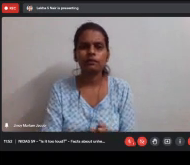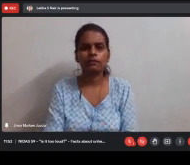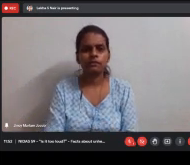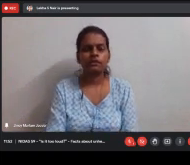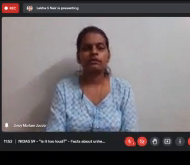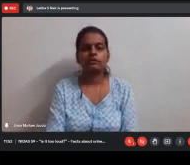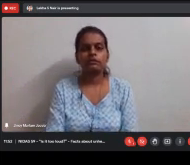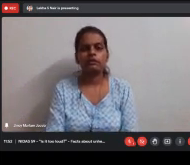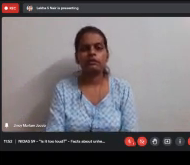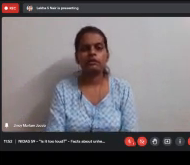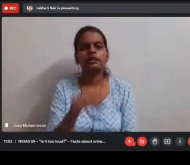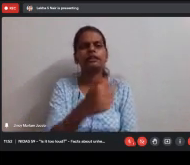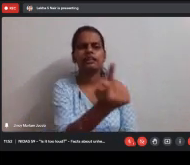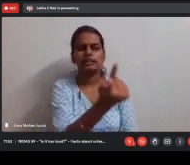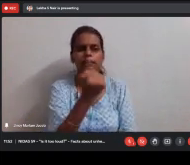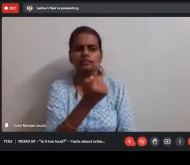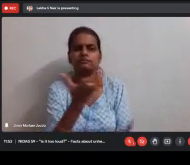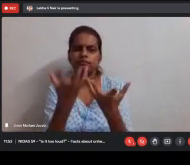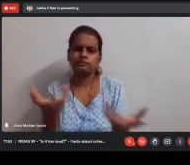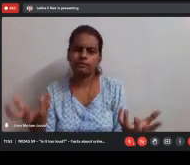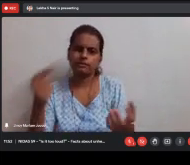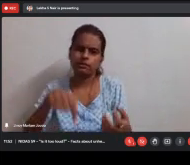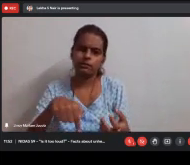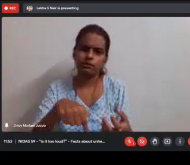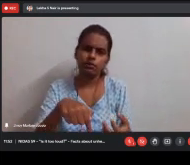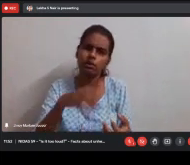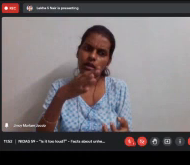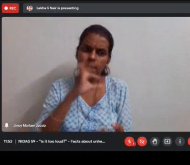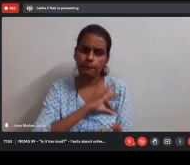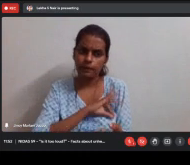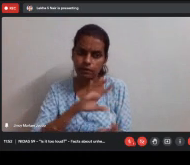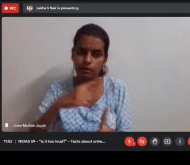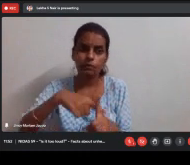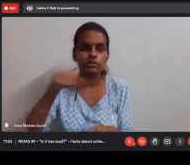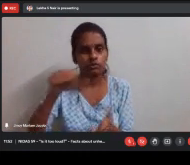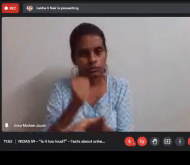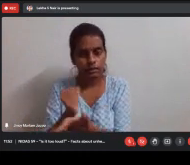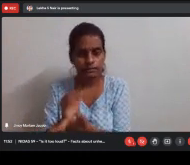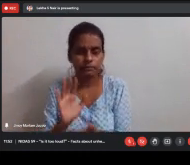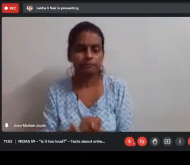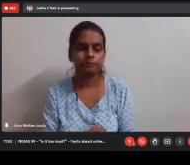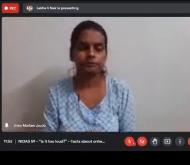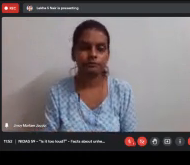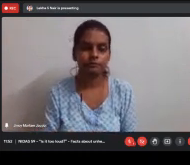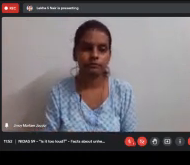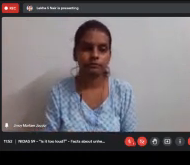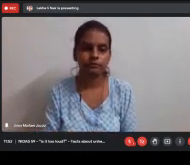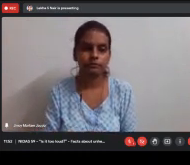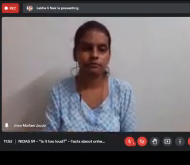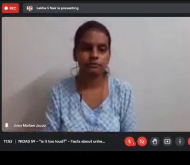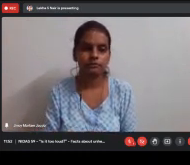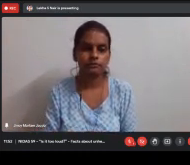ഇത് ഇയർ ക്ലിപ്പ് എന്ന് പറയും, ഇത് ഇയർ മഫ് എന്ന് പറയും, ഇത് ഇയർ പ്ലഗുകളാണ് ഡിഫറെന്റ് വെറൈറ്റീസിലുള്ള. ഇത് ഇയർ മഫ്. സോ